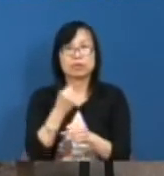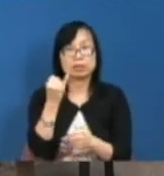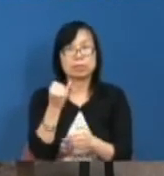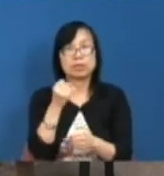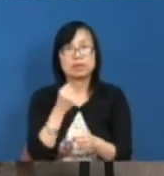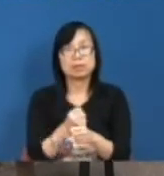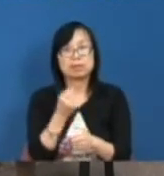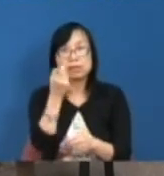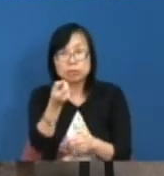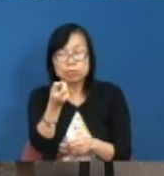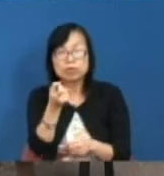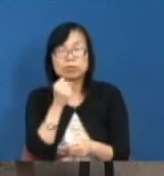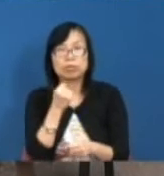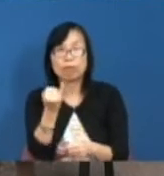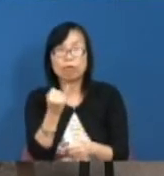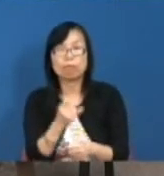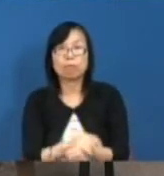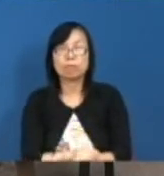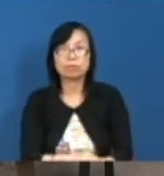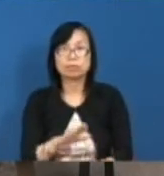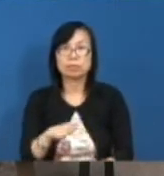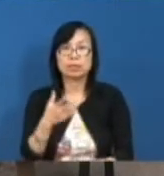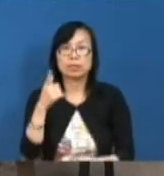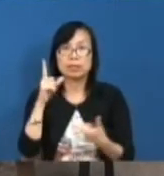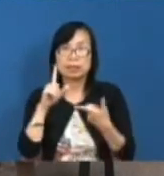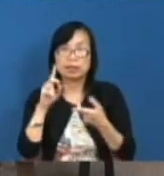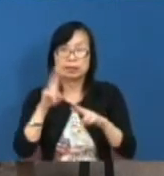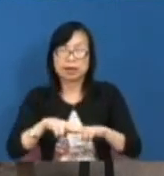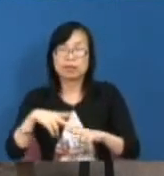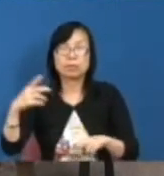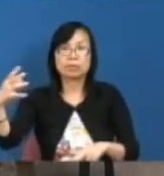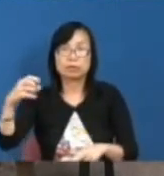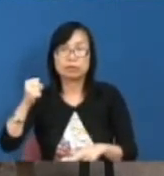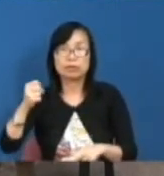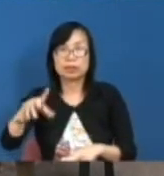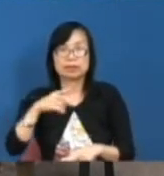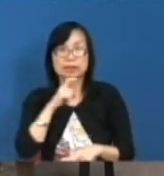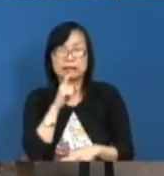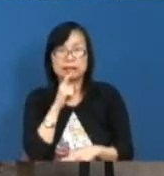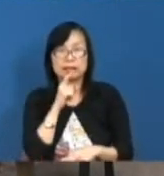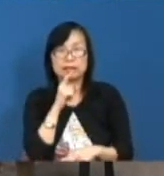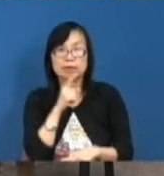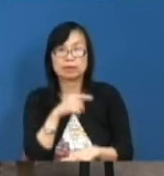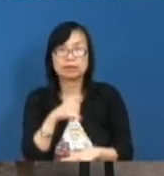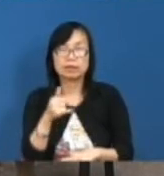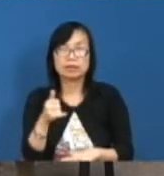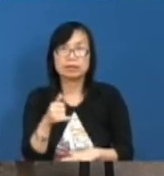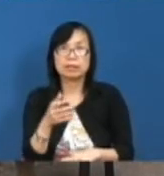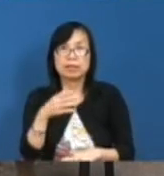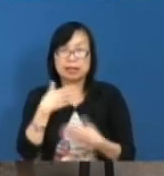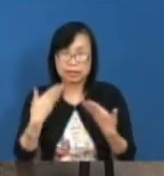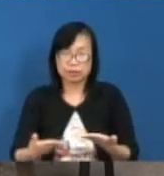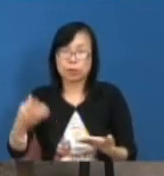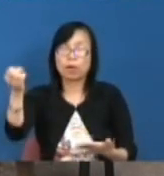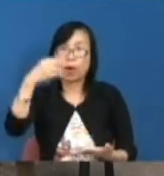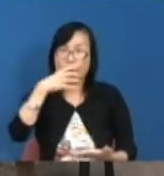咪啊？好啦，咁就到底李克強係佢受命啊？落嚟講嘢 係咯，